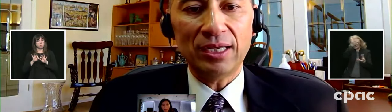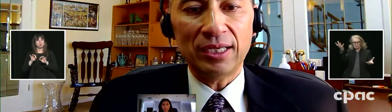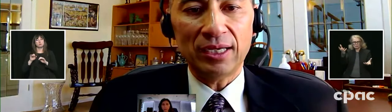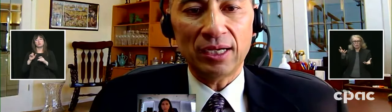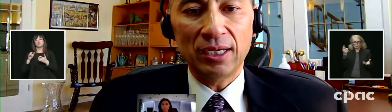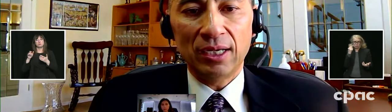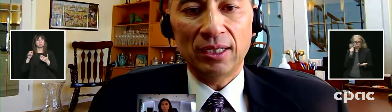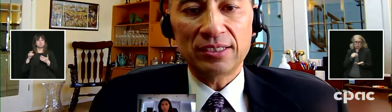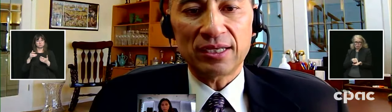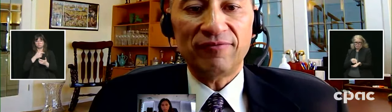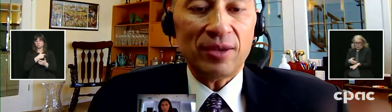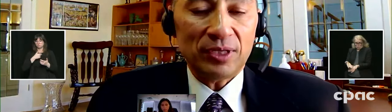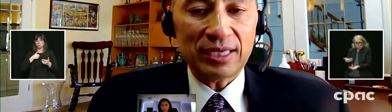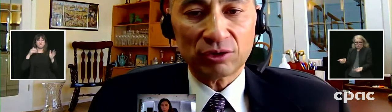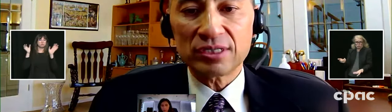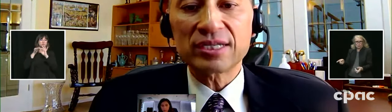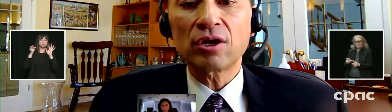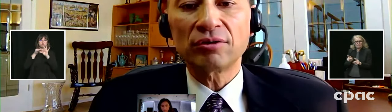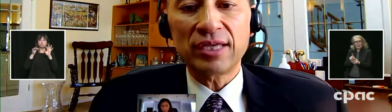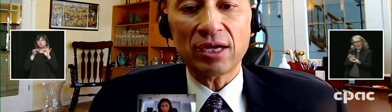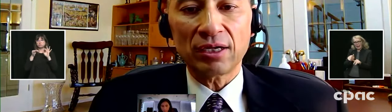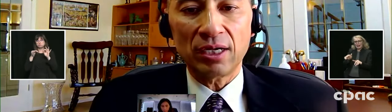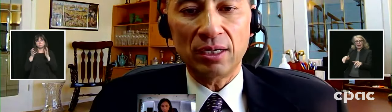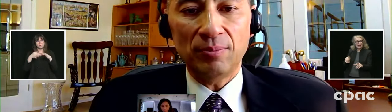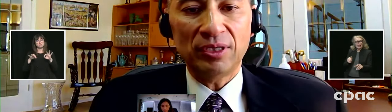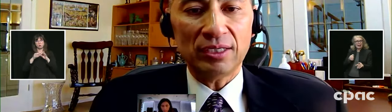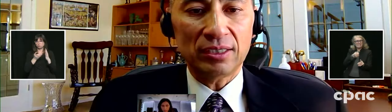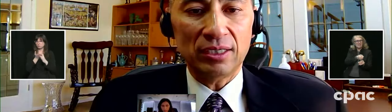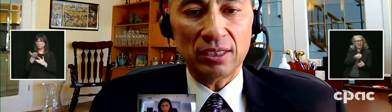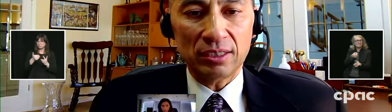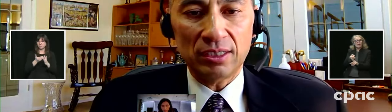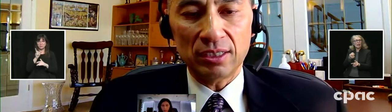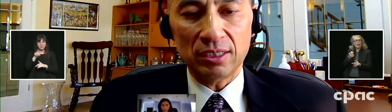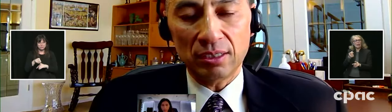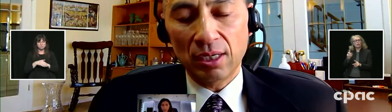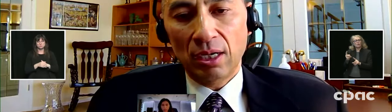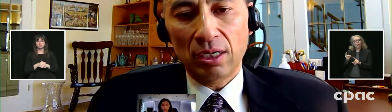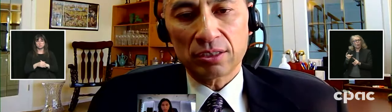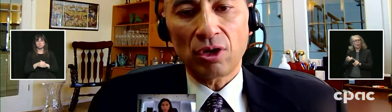même les effets peut-être secondaires, peut-être